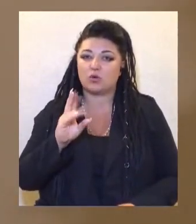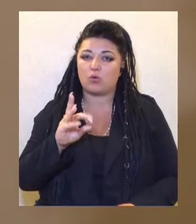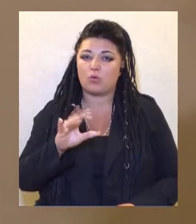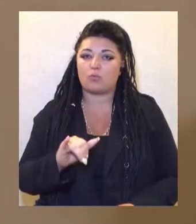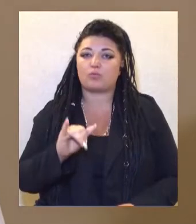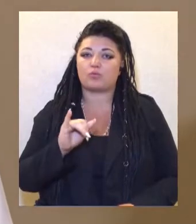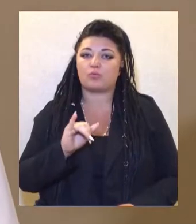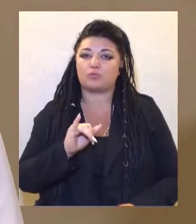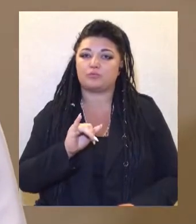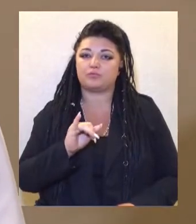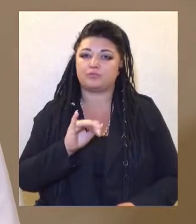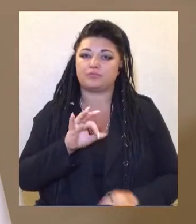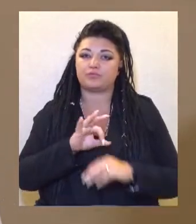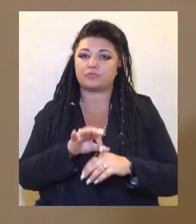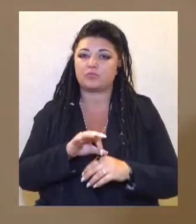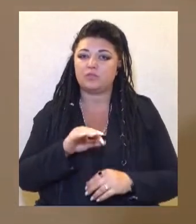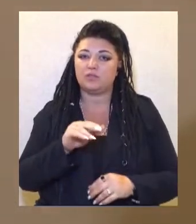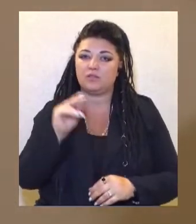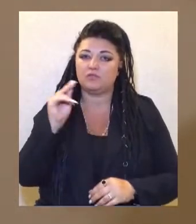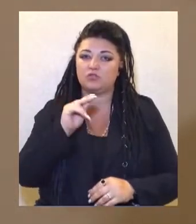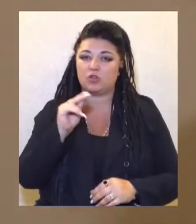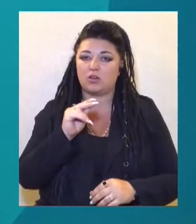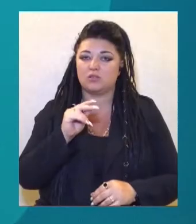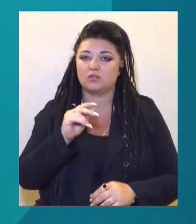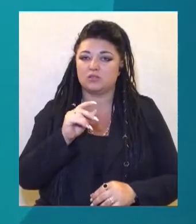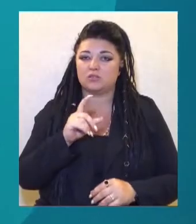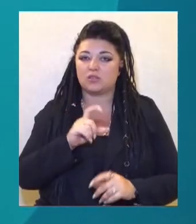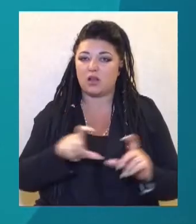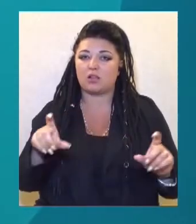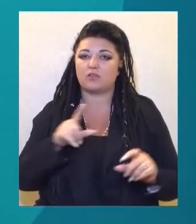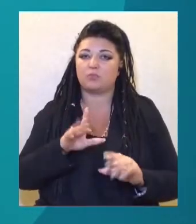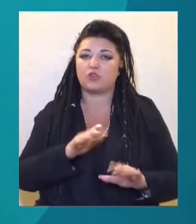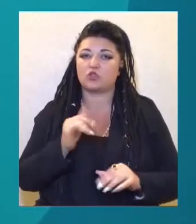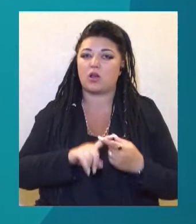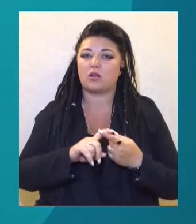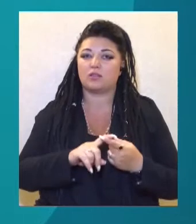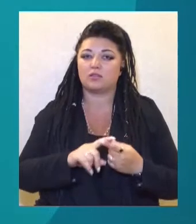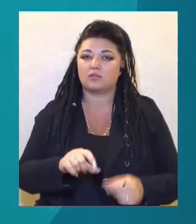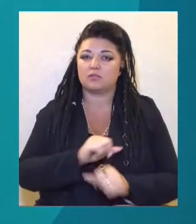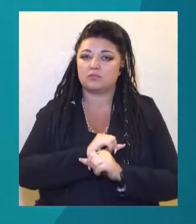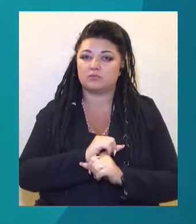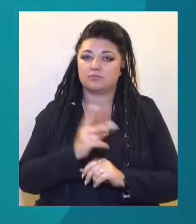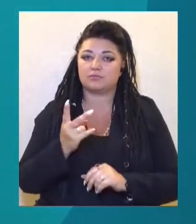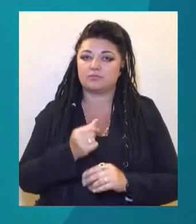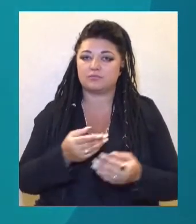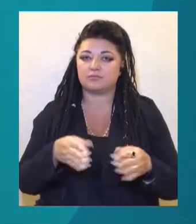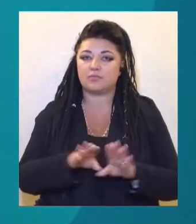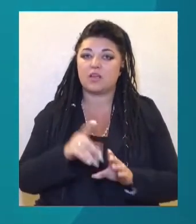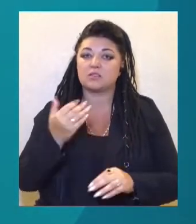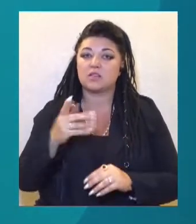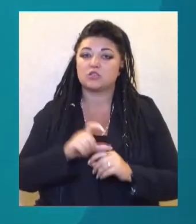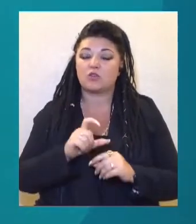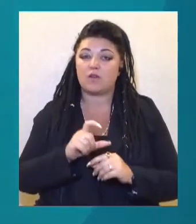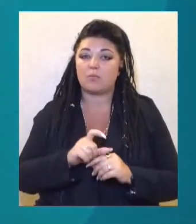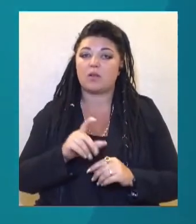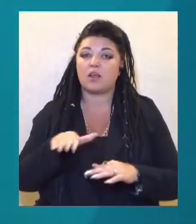відвідують навчальні і дошкільні заклади, вони перебувають на карантині вдома. За словами Оксани Рокунець-Сорочан, летальних випадків серед хворих